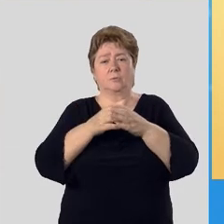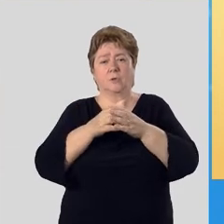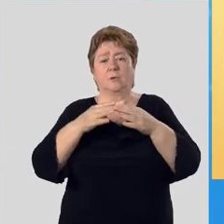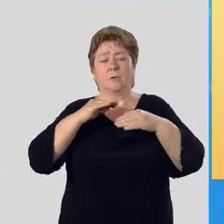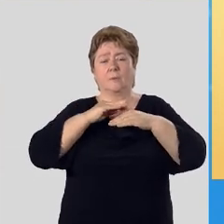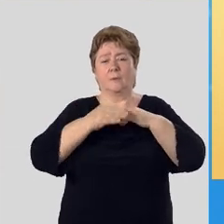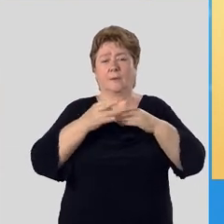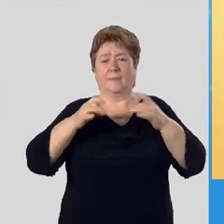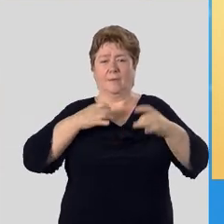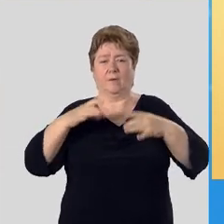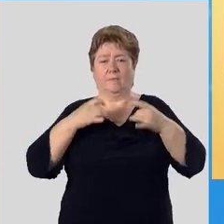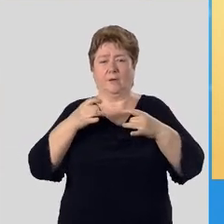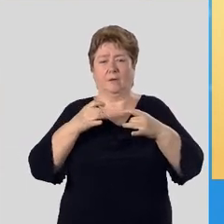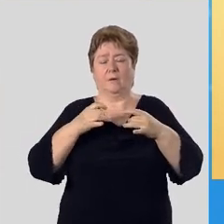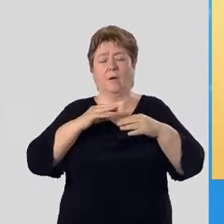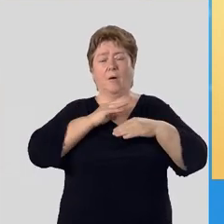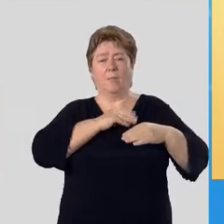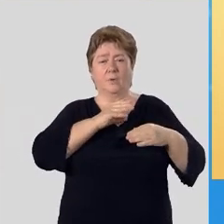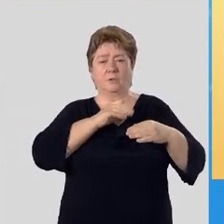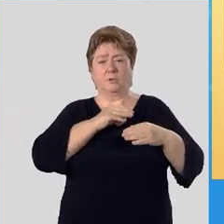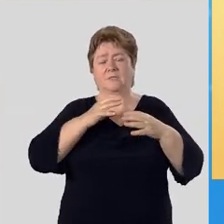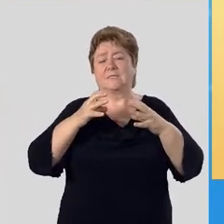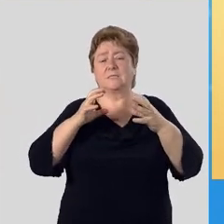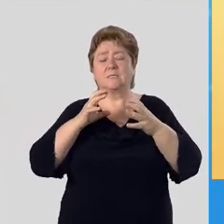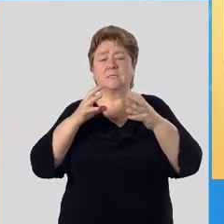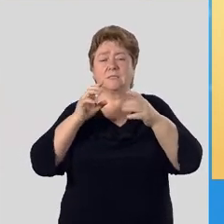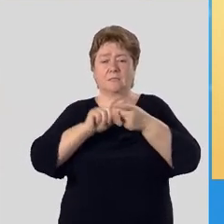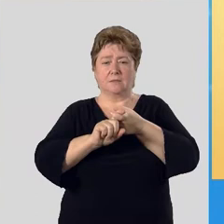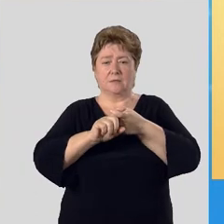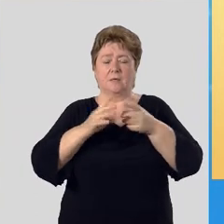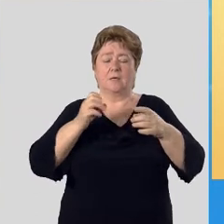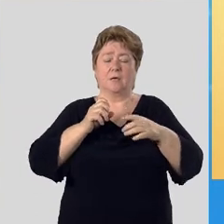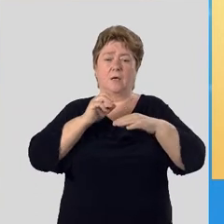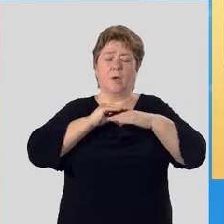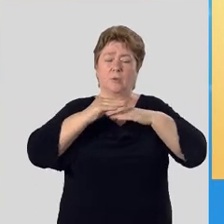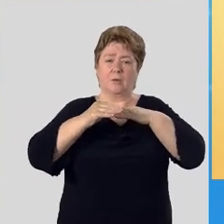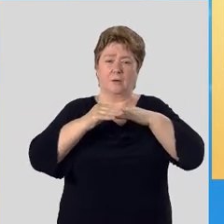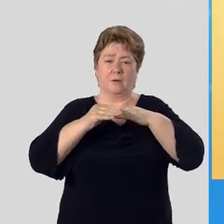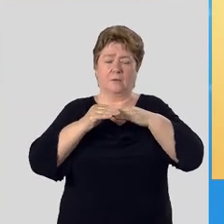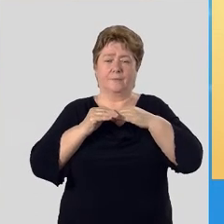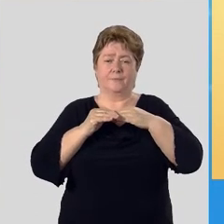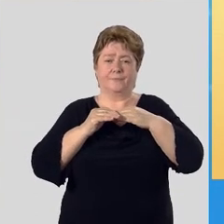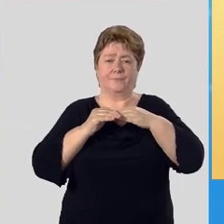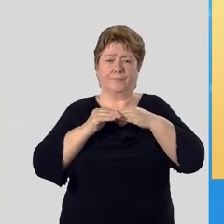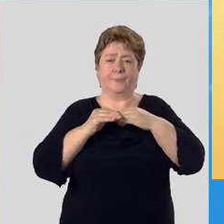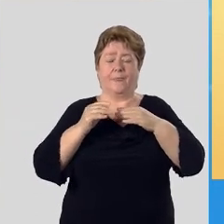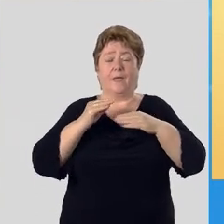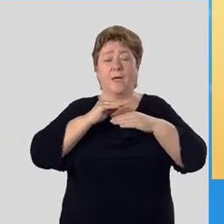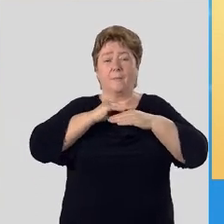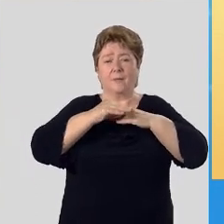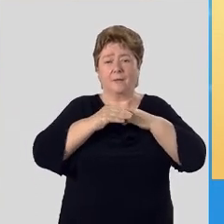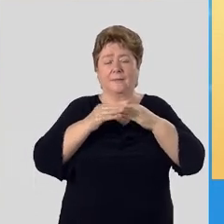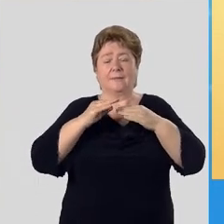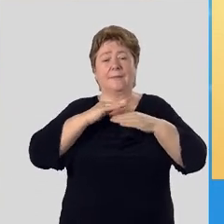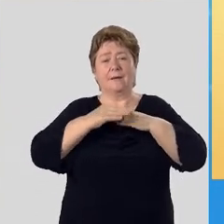тканей – нервная, мышечная, соединительная и эпителиальная. В